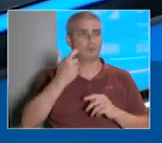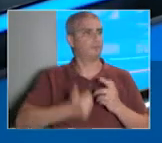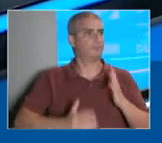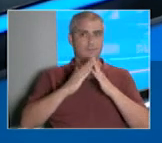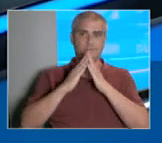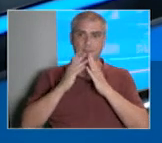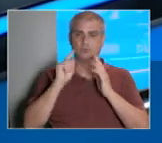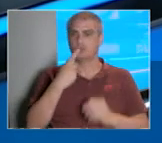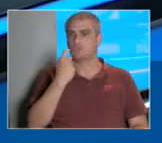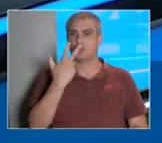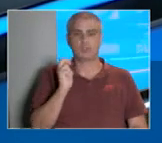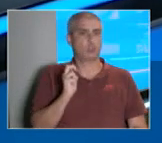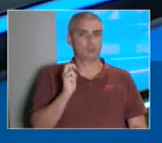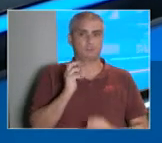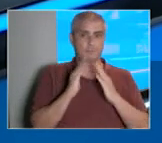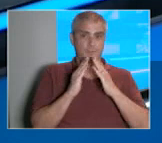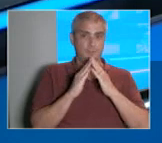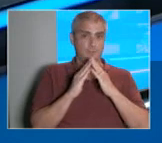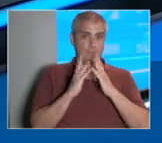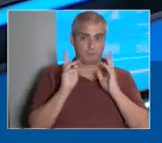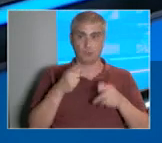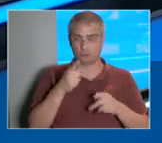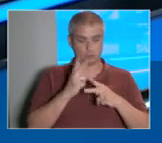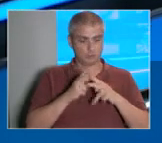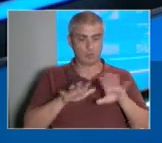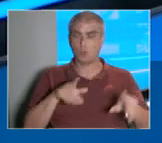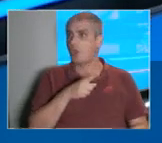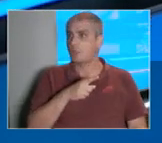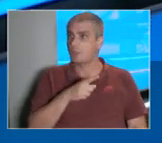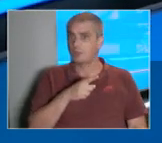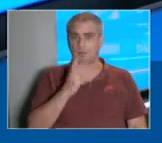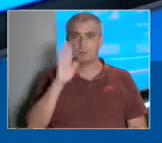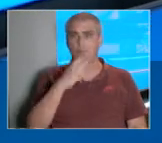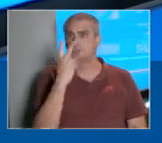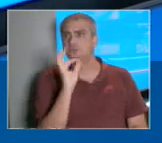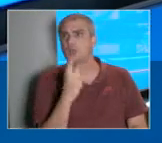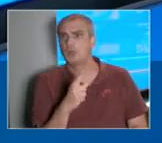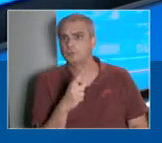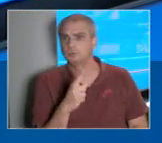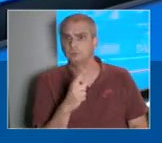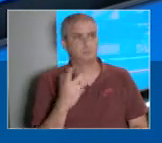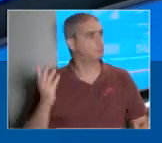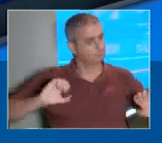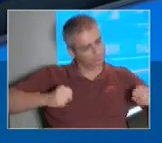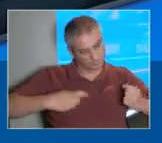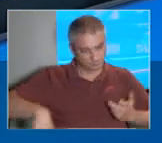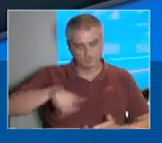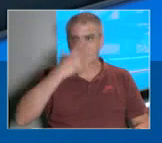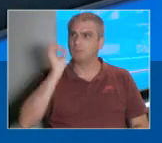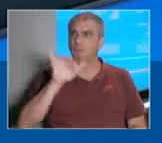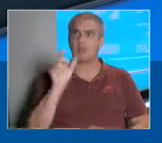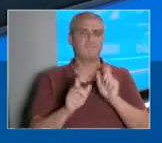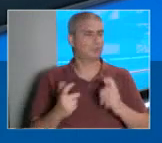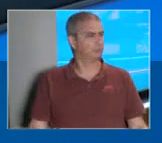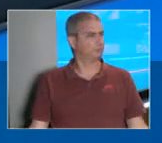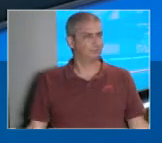אב, יש 130 בתים ששם יש את הנגיף הזה, זה פחות מ2%, ואתה שם סגר על 50,000 תושבים.